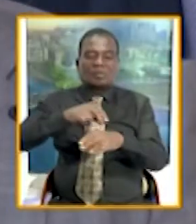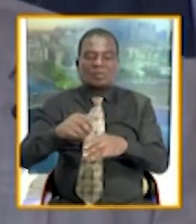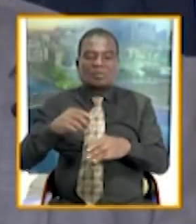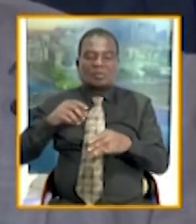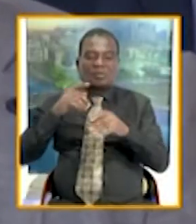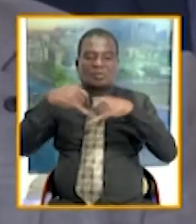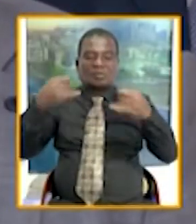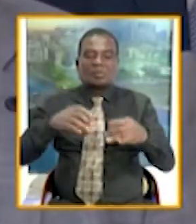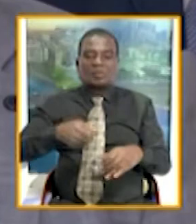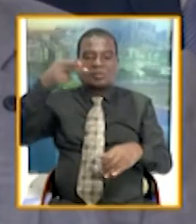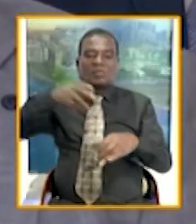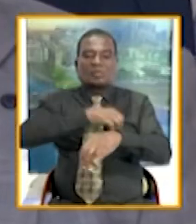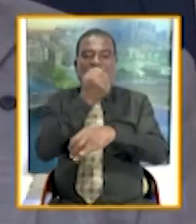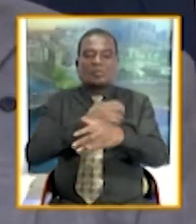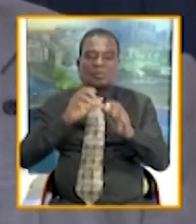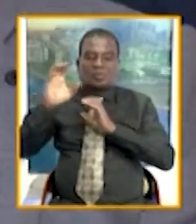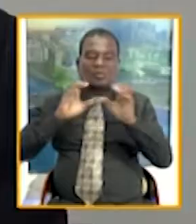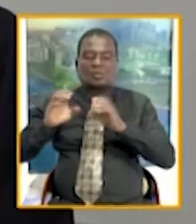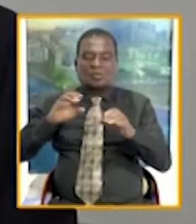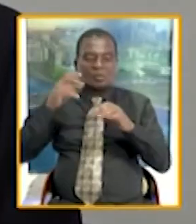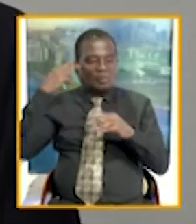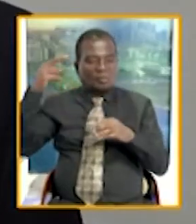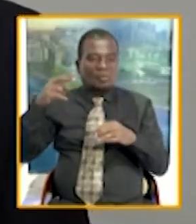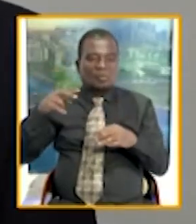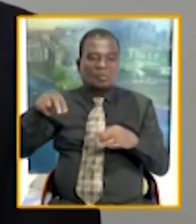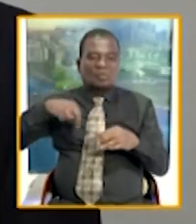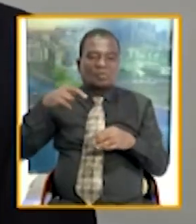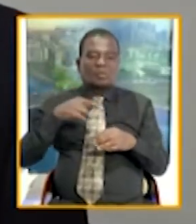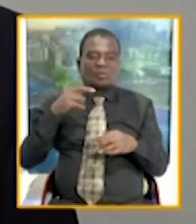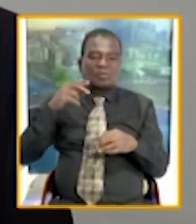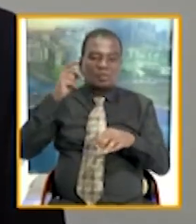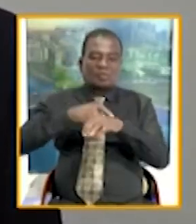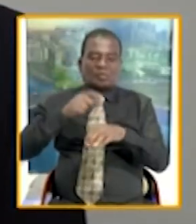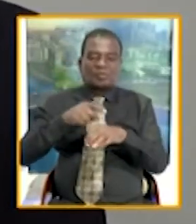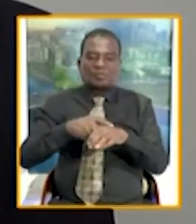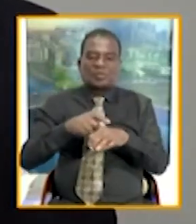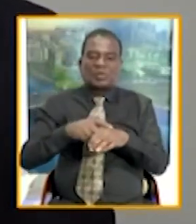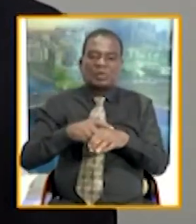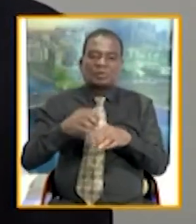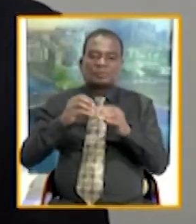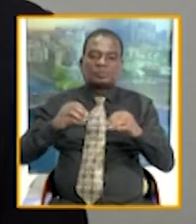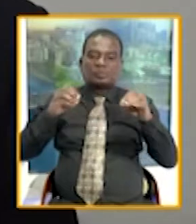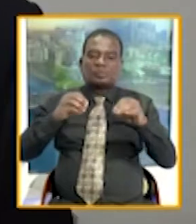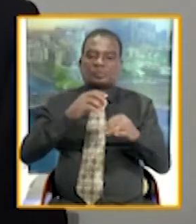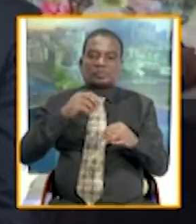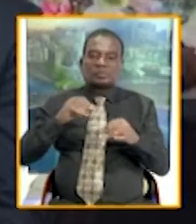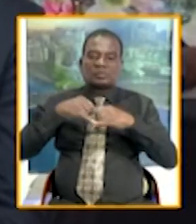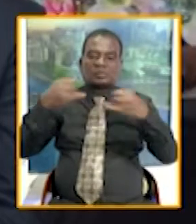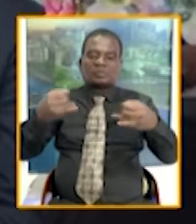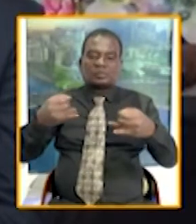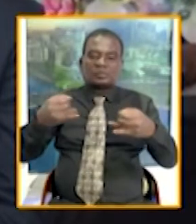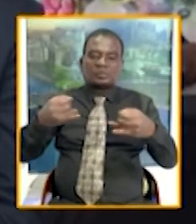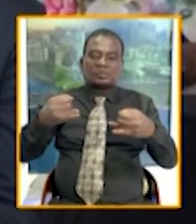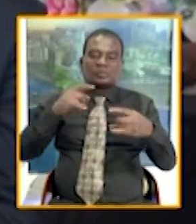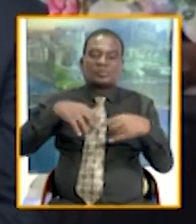la Haute Autorité de la communication audiovisuelle. Que nous soyons en période électorale ou en période ordinaire, la presse